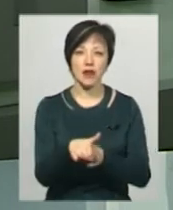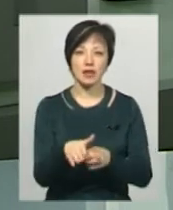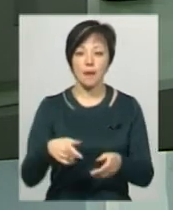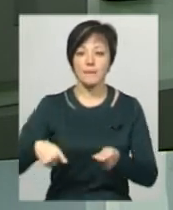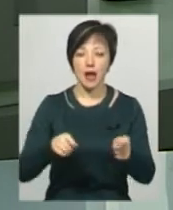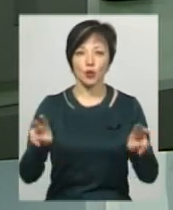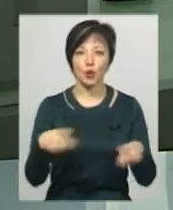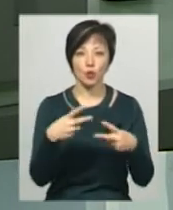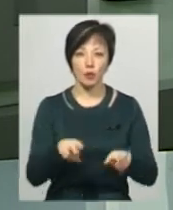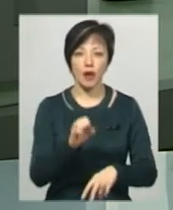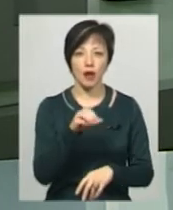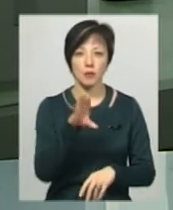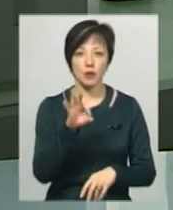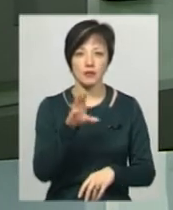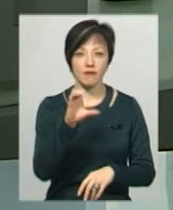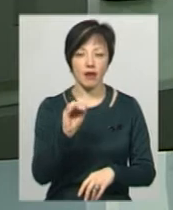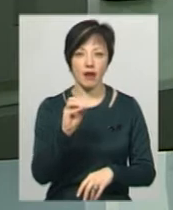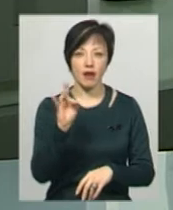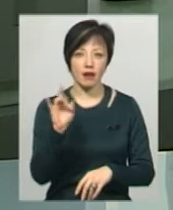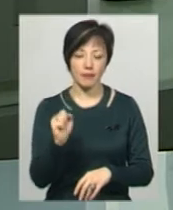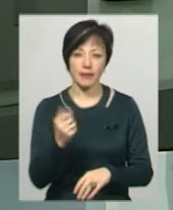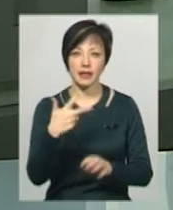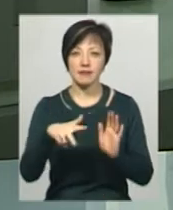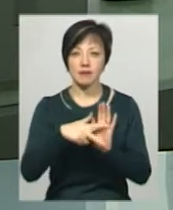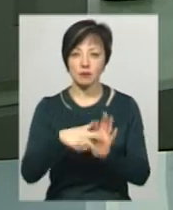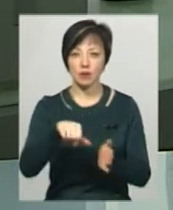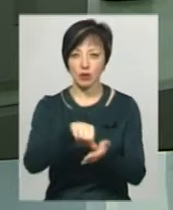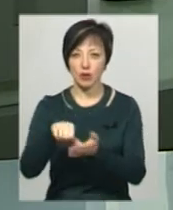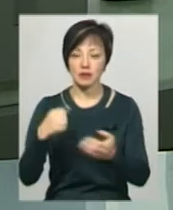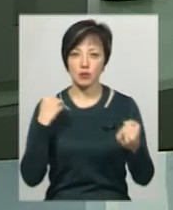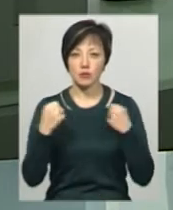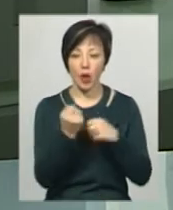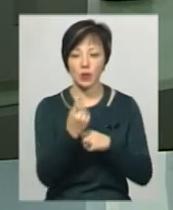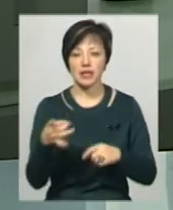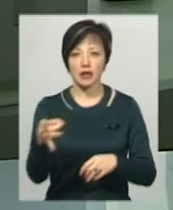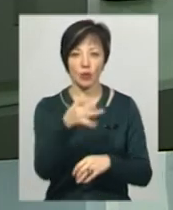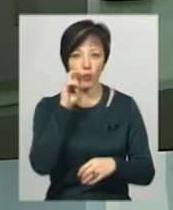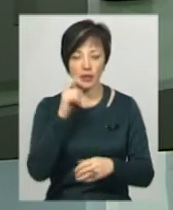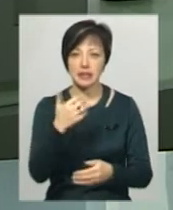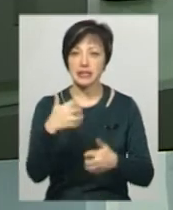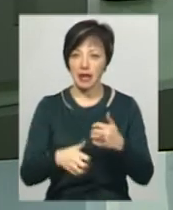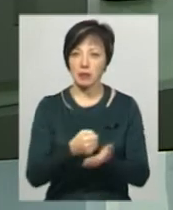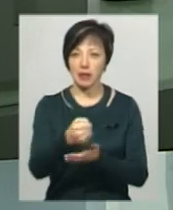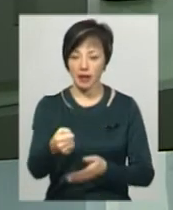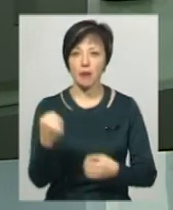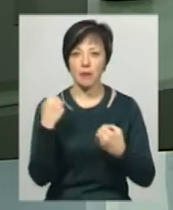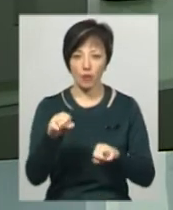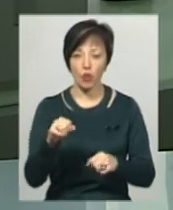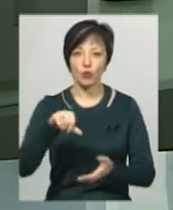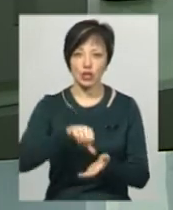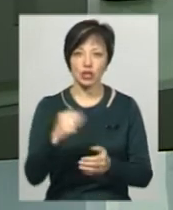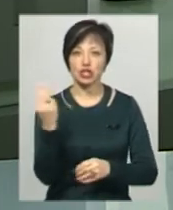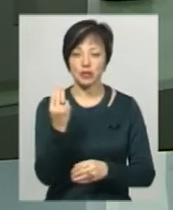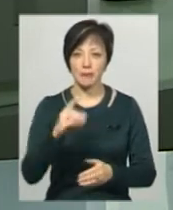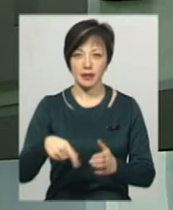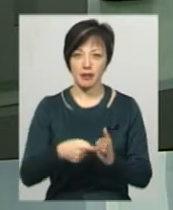більярдному клубі «Атмосфера». Участь беруть 38 спортсменів з 11 регіонів України. Серед претендентів на перемогу – і більярдист